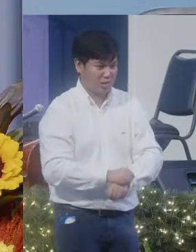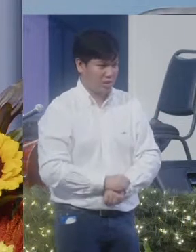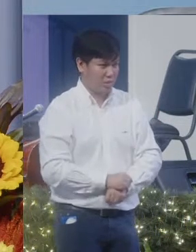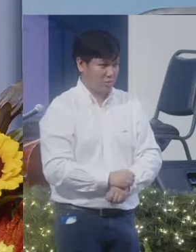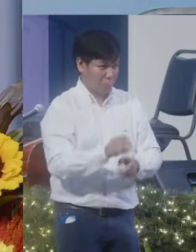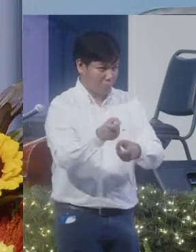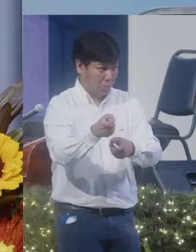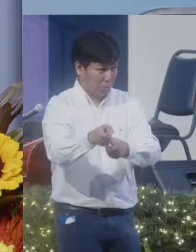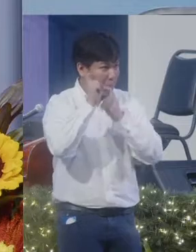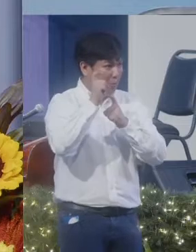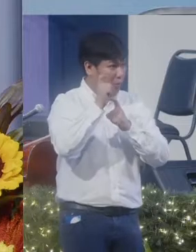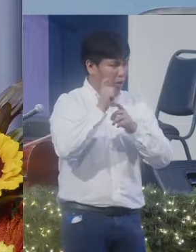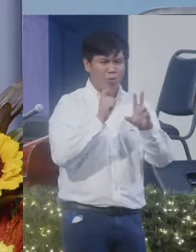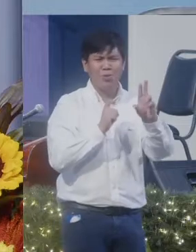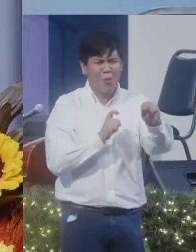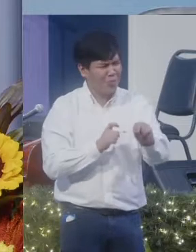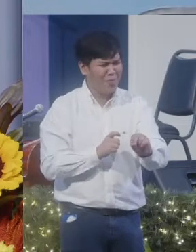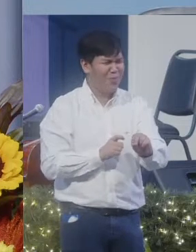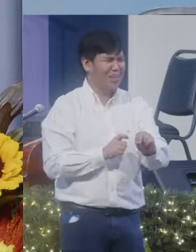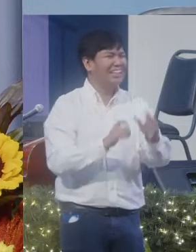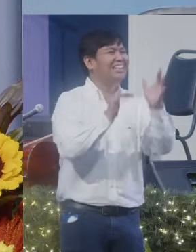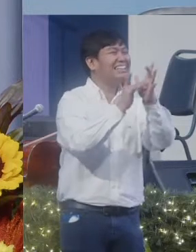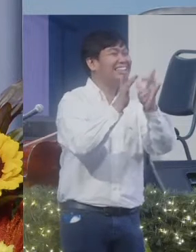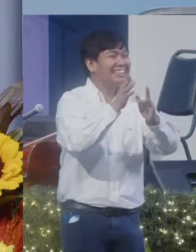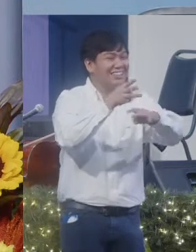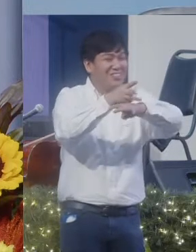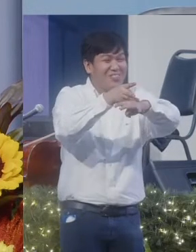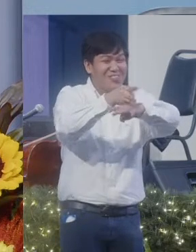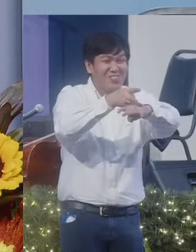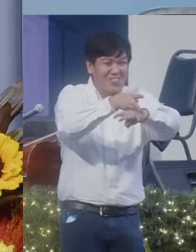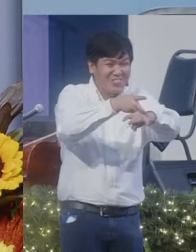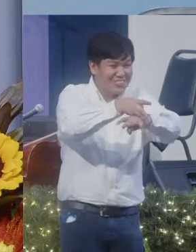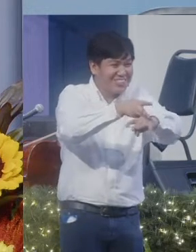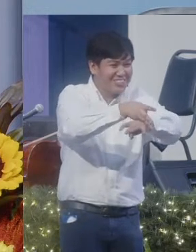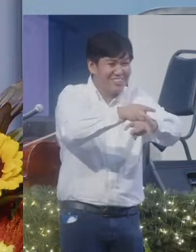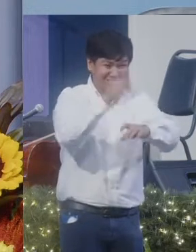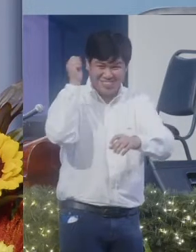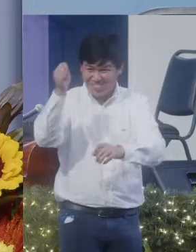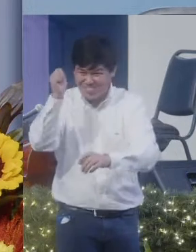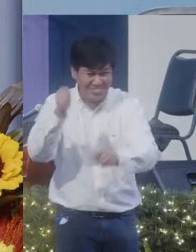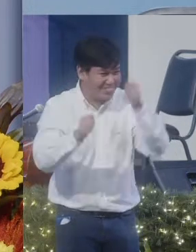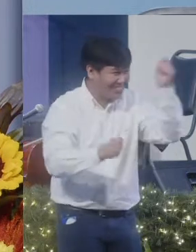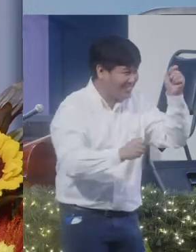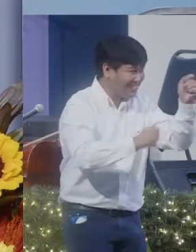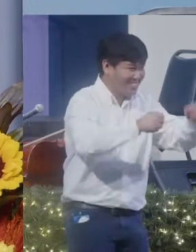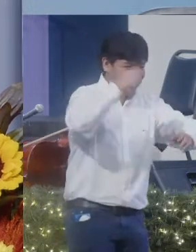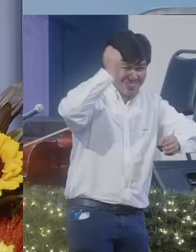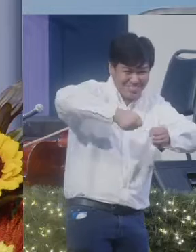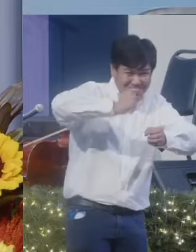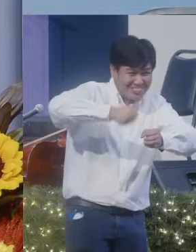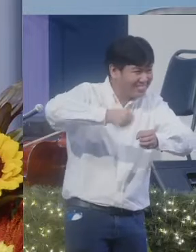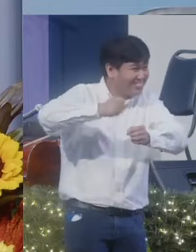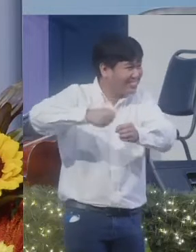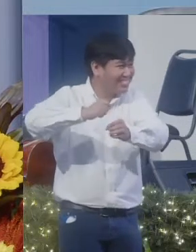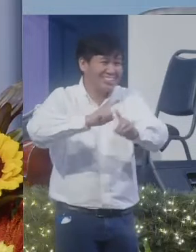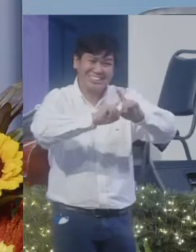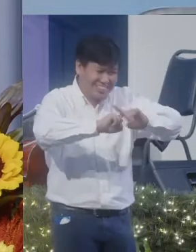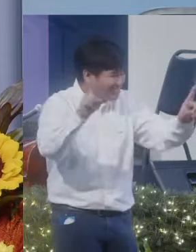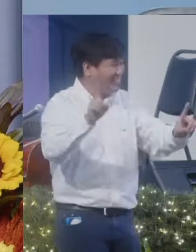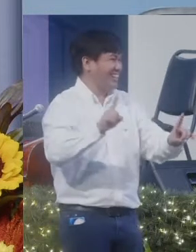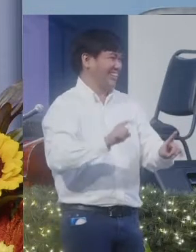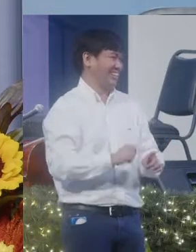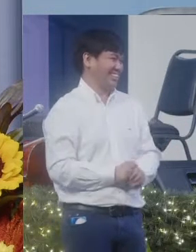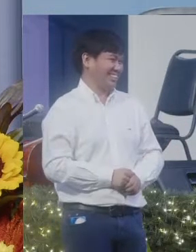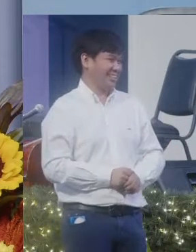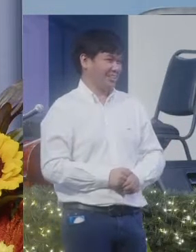Nazaret. Isang karpintero na galing sa Nazaret ang nag-uutos sa isang mangingisda sa